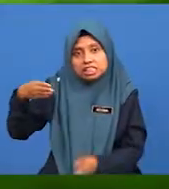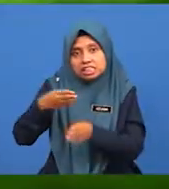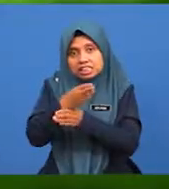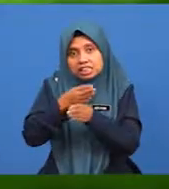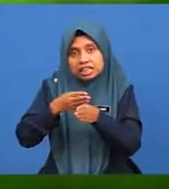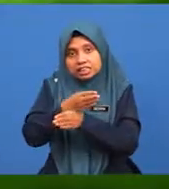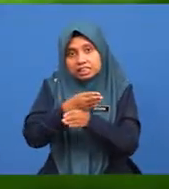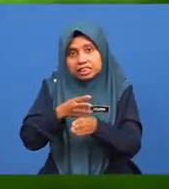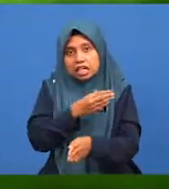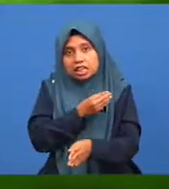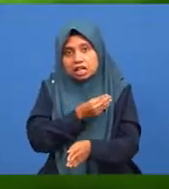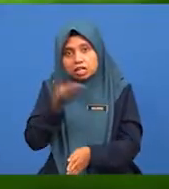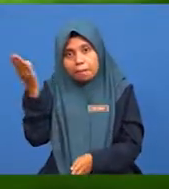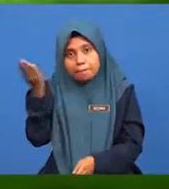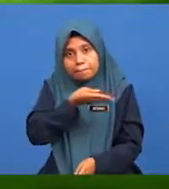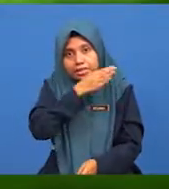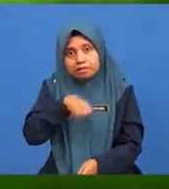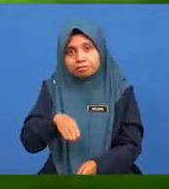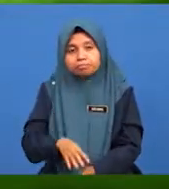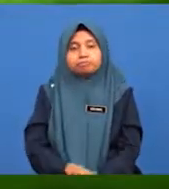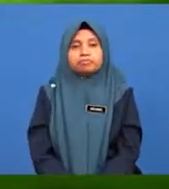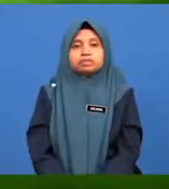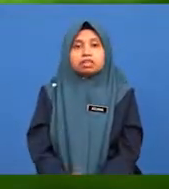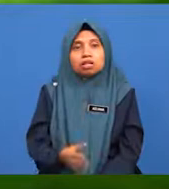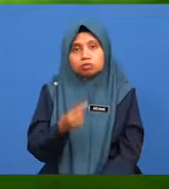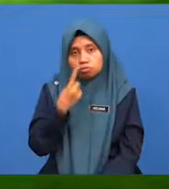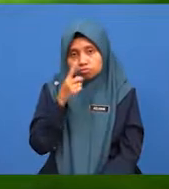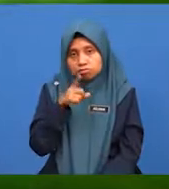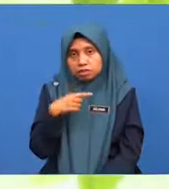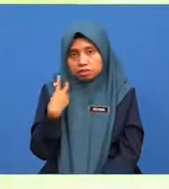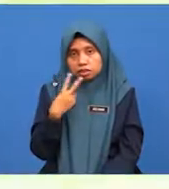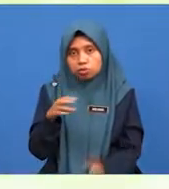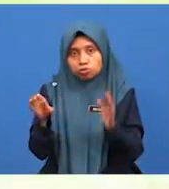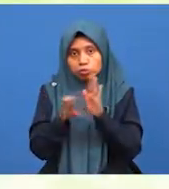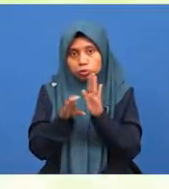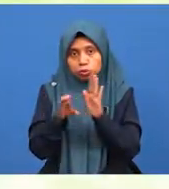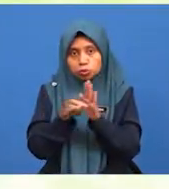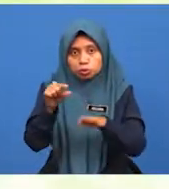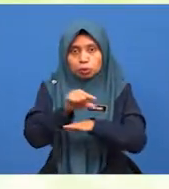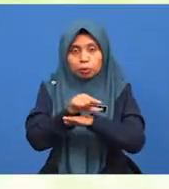Mari kita lihat contoh-contoh penggunaannya seperti paparan ini.